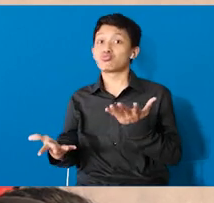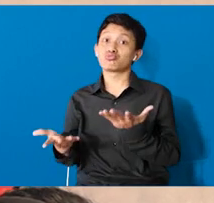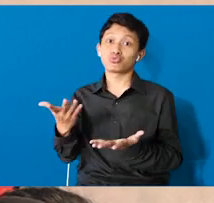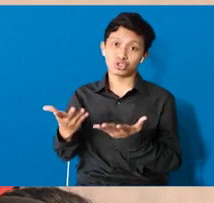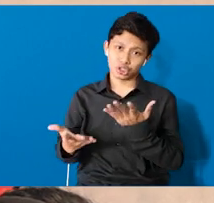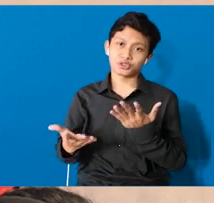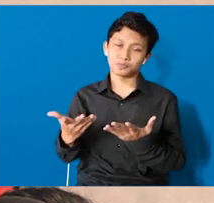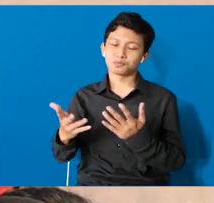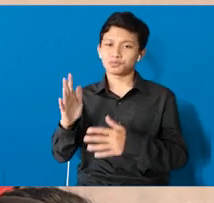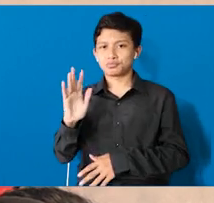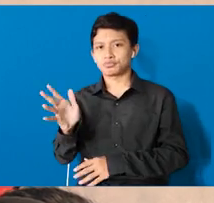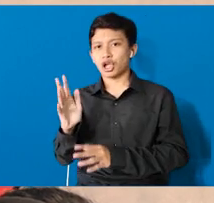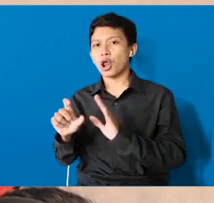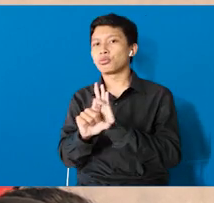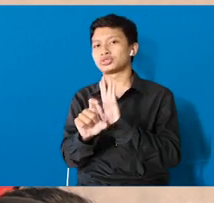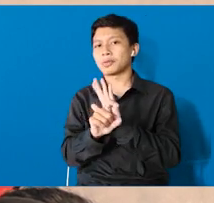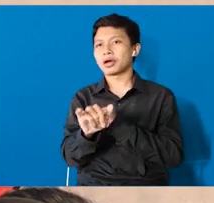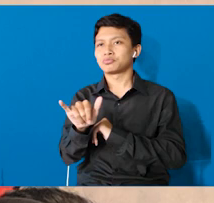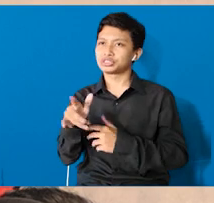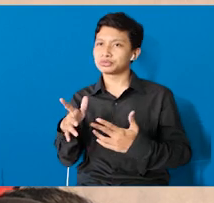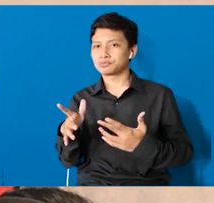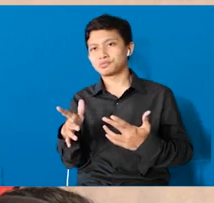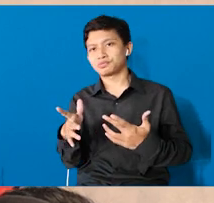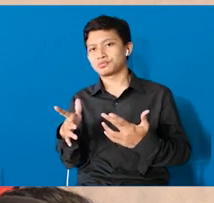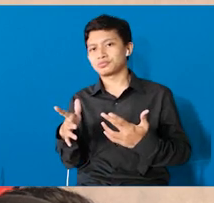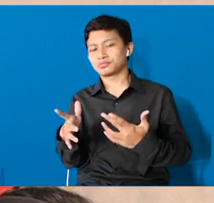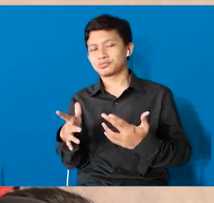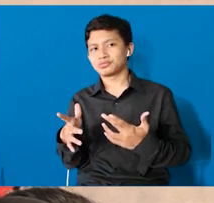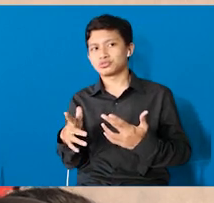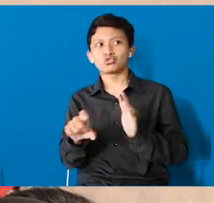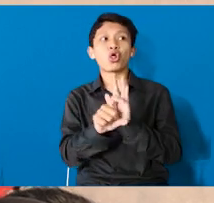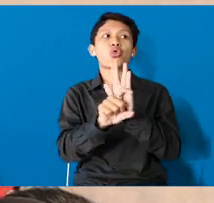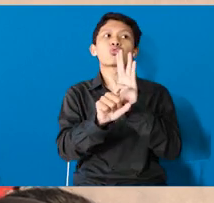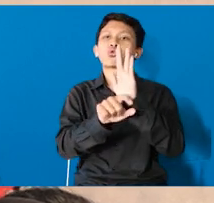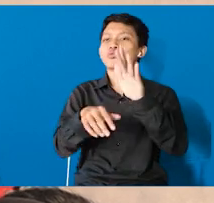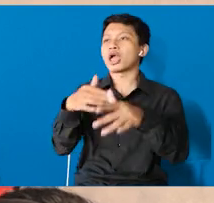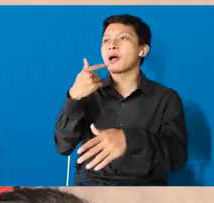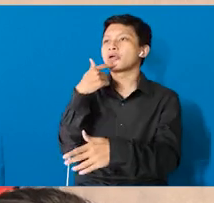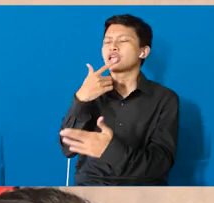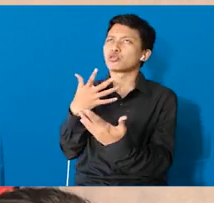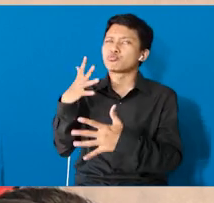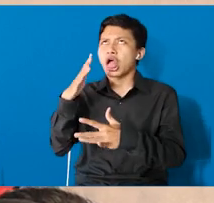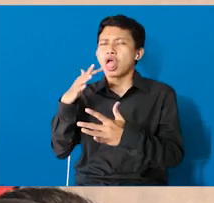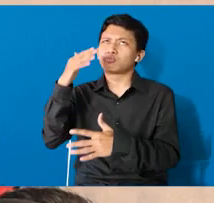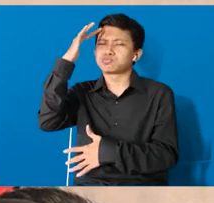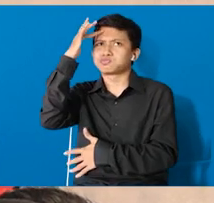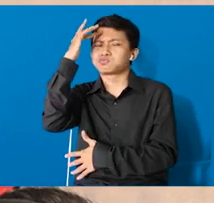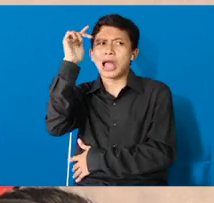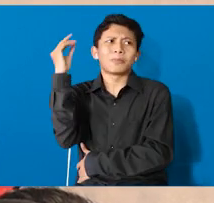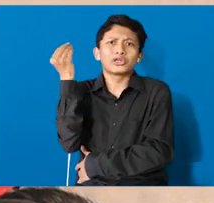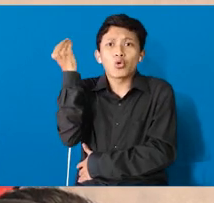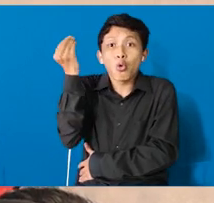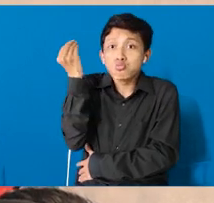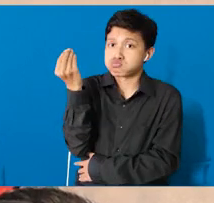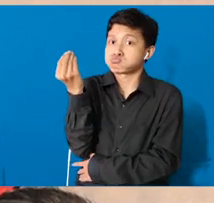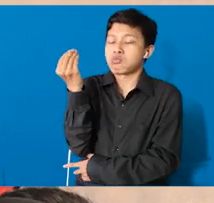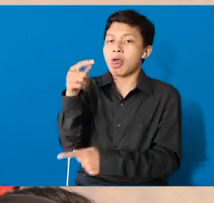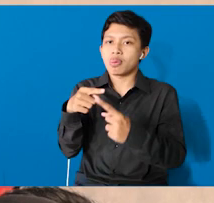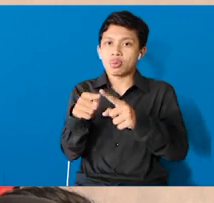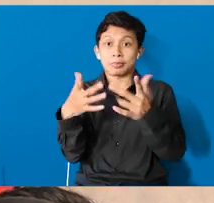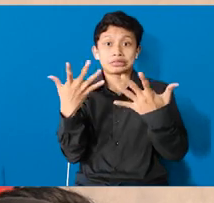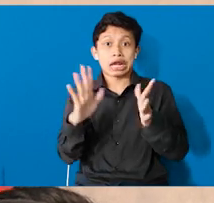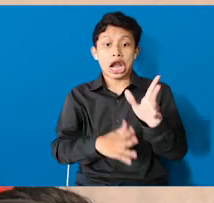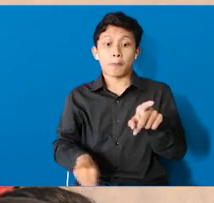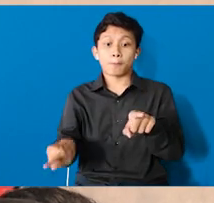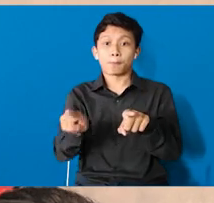karo kesehatan ini, penting kita nggak tahu ibaratnya ki apa gitu. Kita itu mamang atau gimana setelahnya pendampingan,